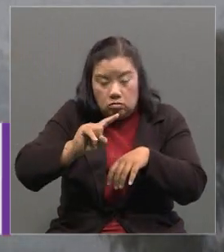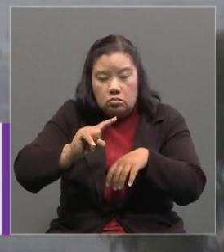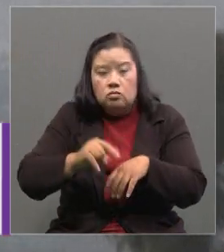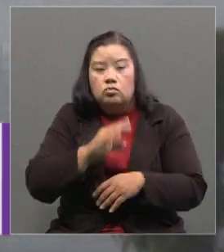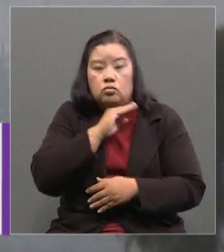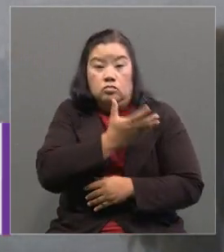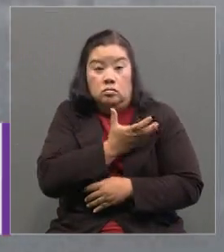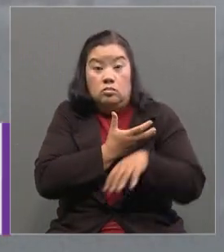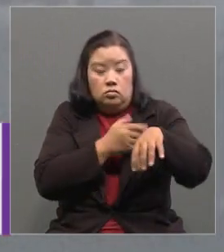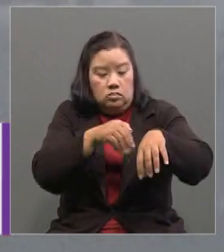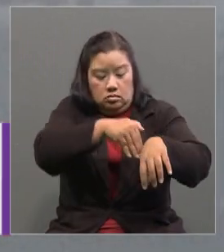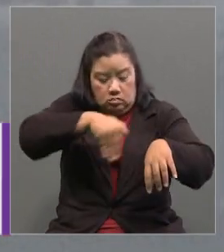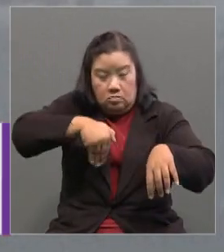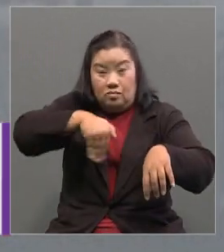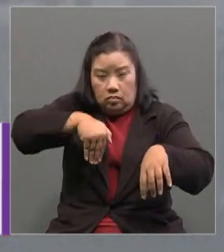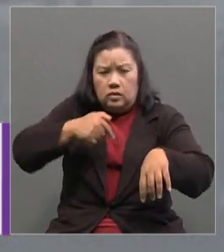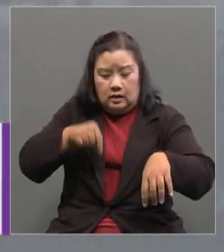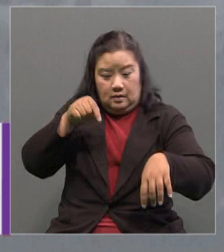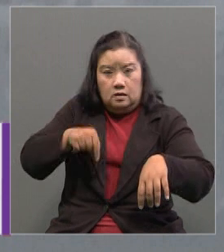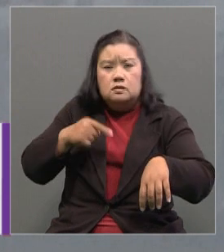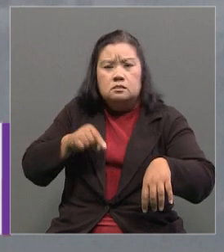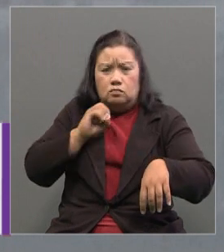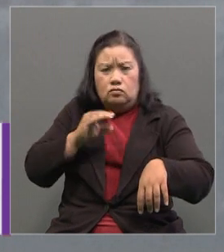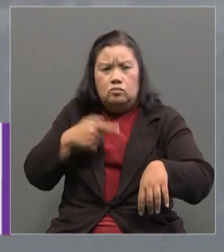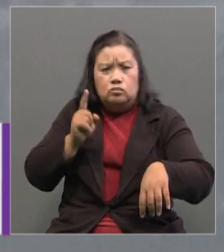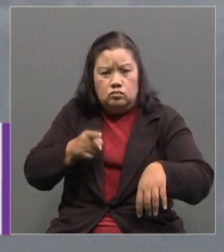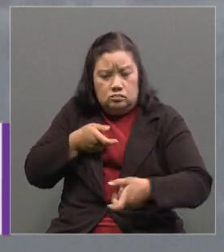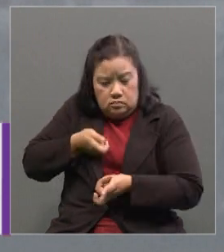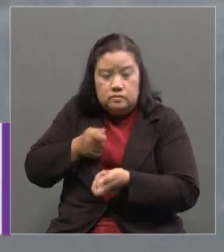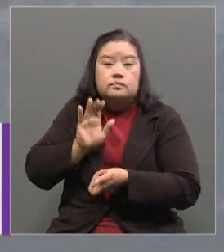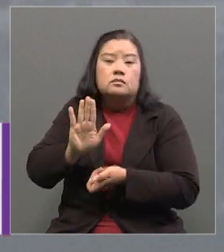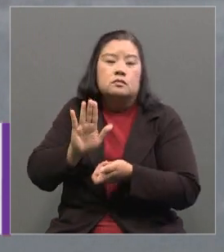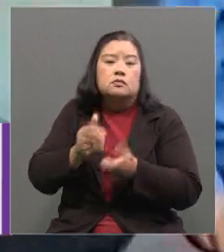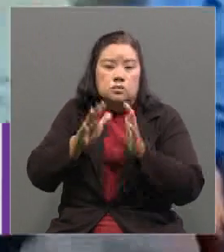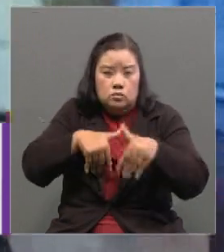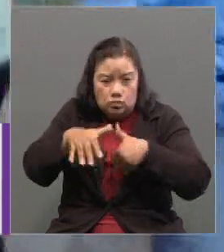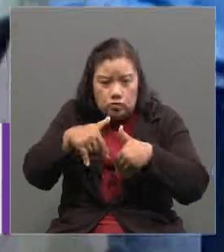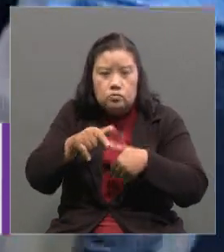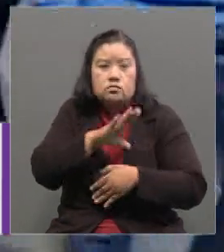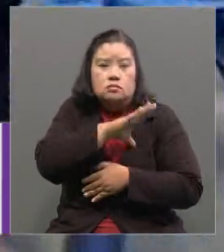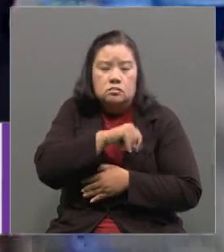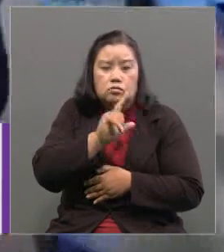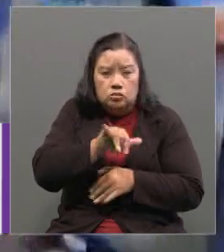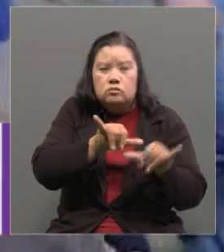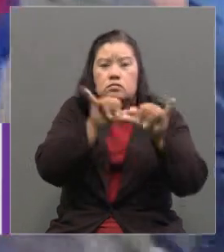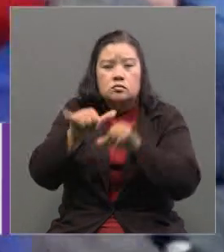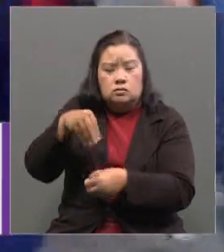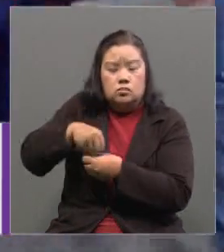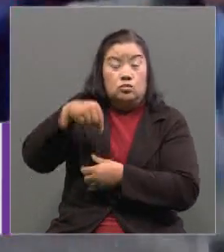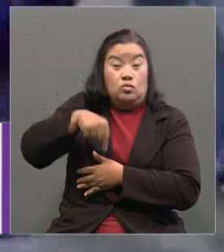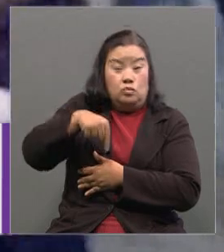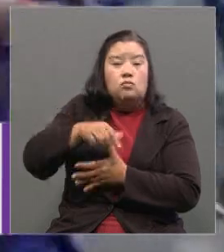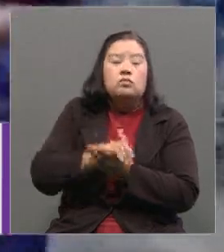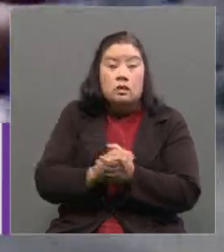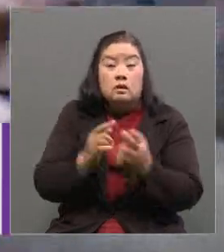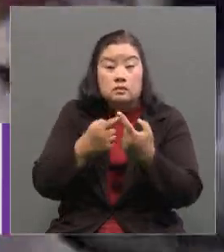กาซ่าทั้งที่เป็นพื้นที่ที่อิสราเอลประกาศให้เป็นที่ปลอดภัยและสั่งให้ชาวปาเลสไตน์ที่อยู่ทางเหนืออพยพไปหลบภัยที่นั่นทาง